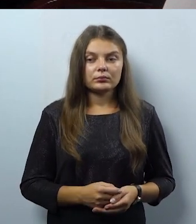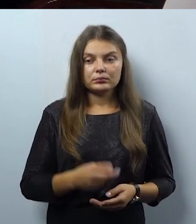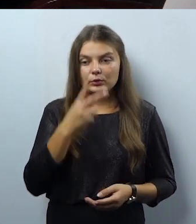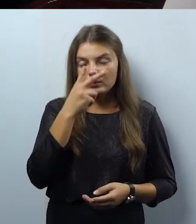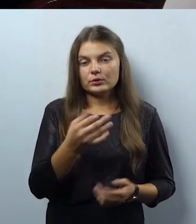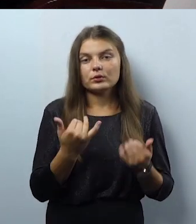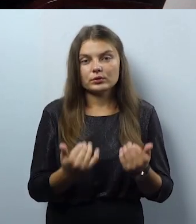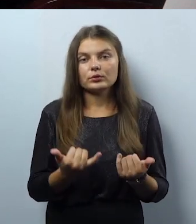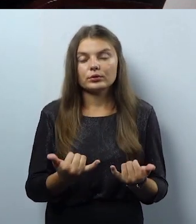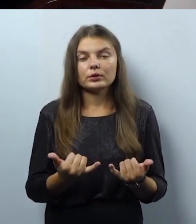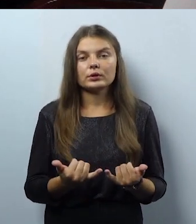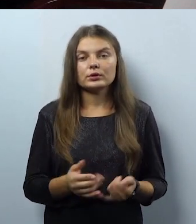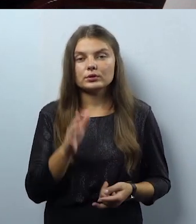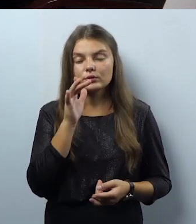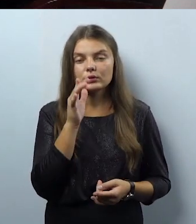момент, на даний момент,